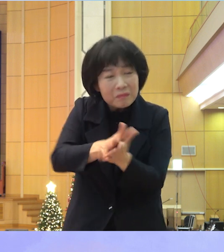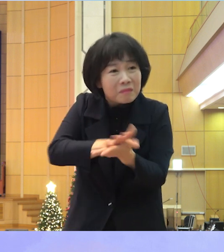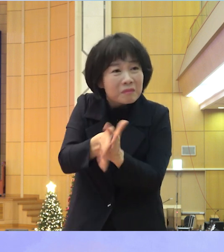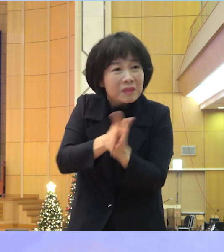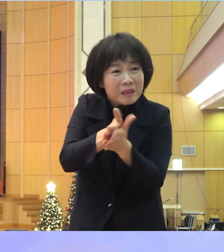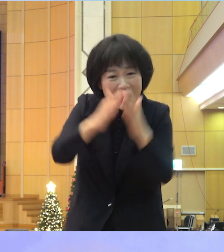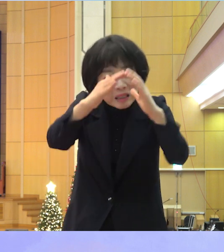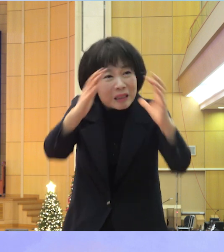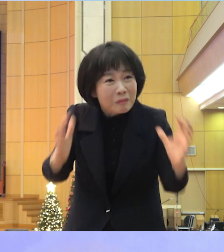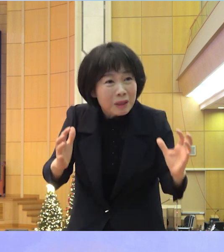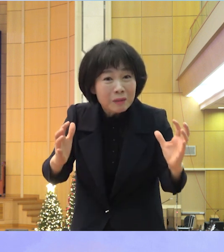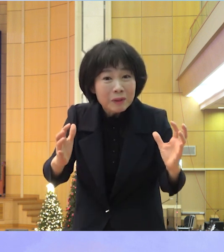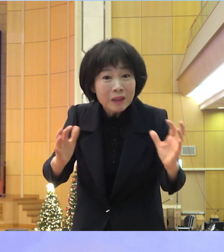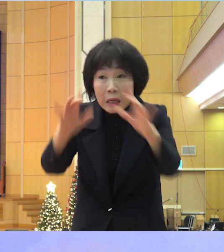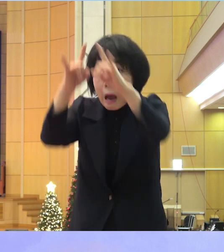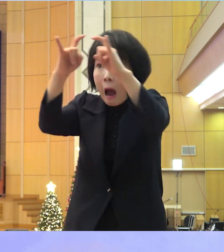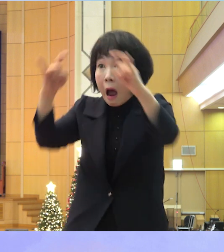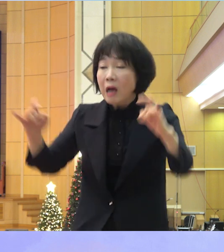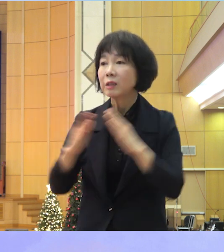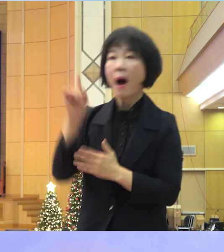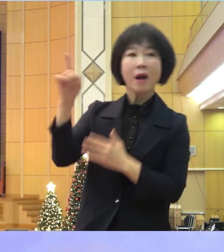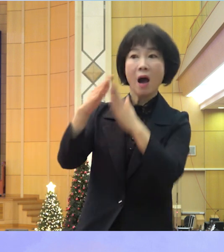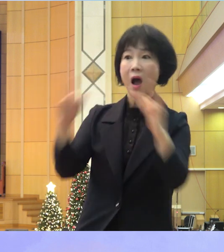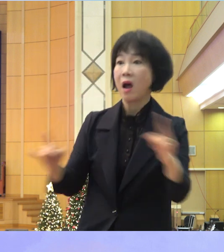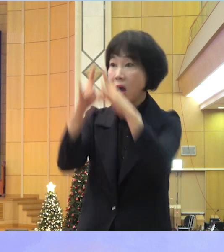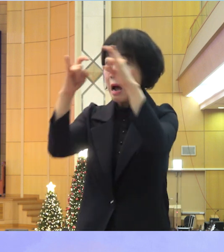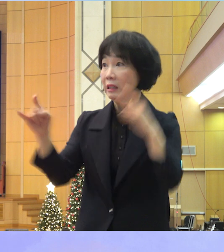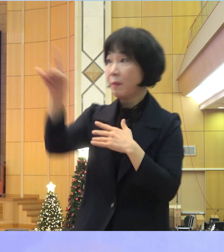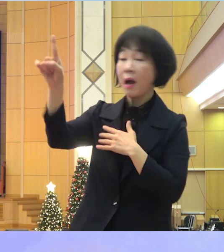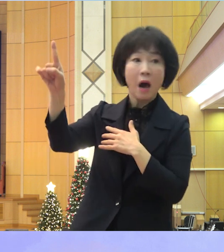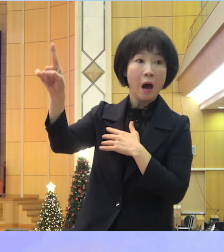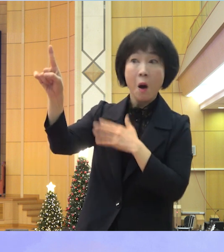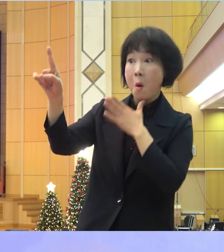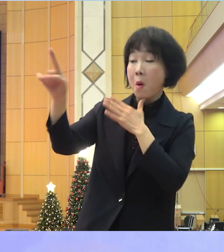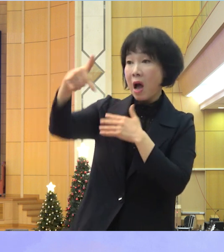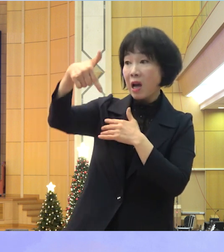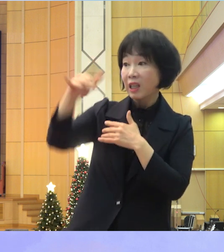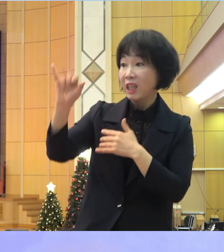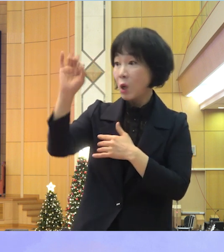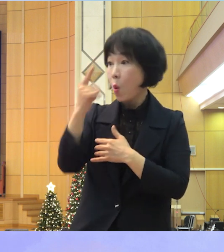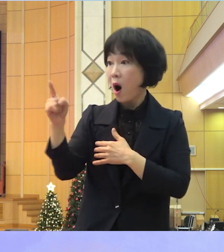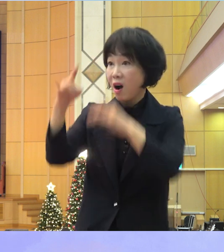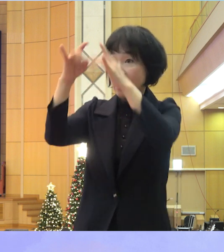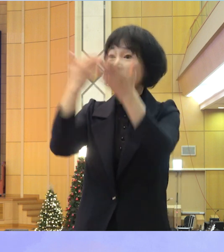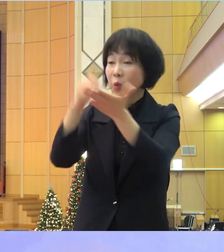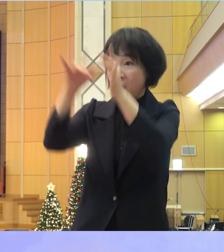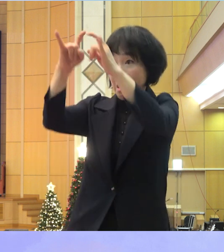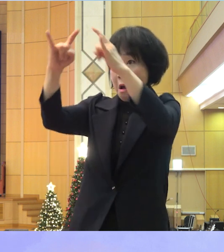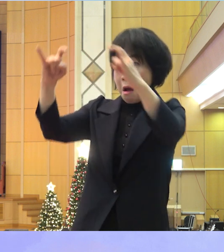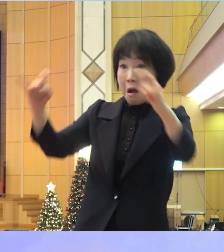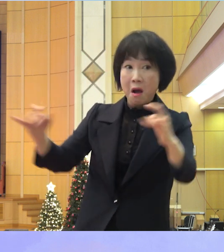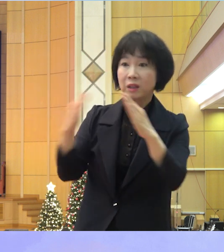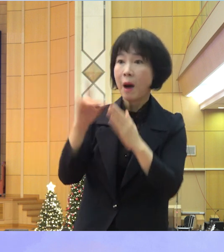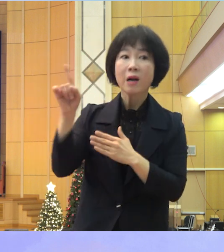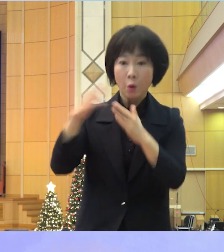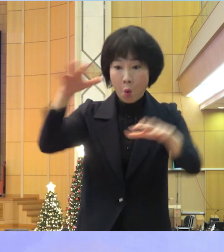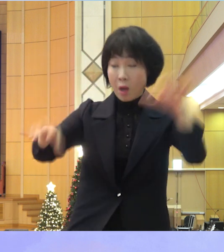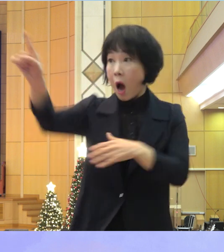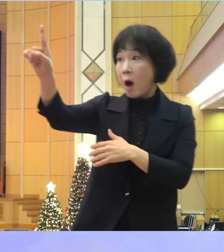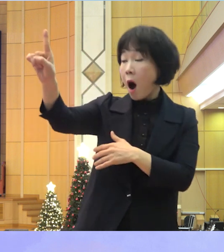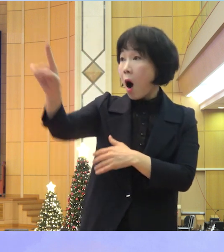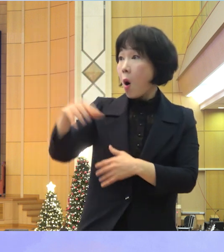딱 한 집 기와집 하나 있었는데 그거 그냥 기와집이라고, 기와가 올라가 있으니까 기와집이라